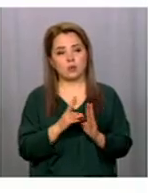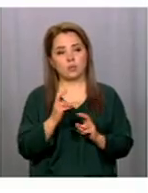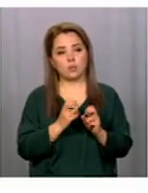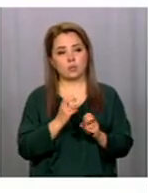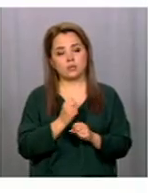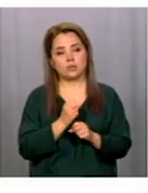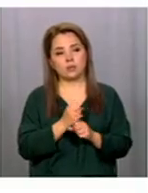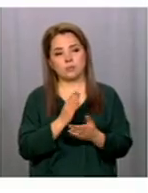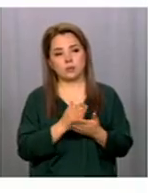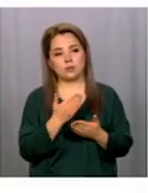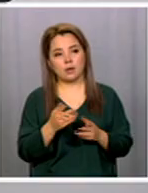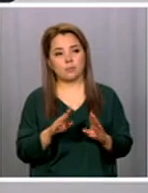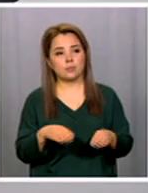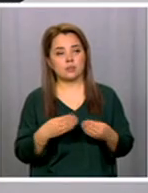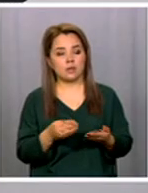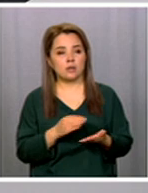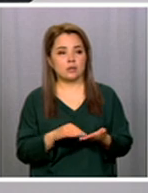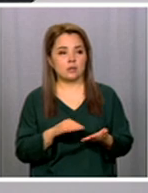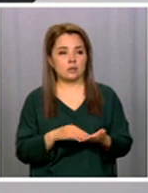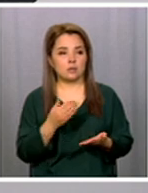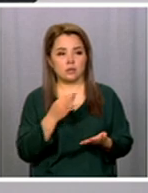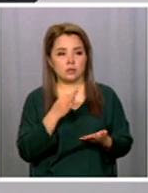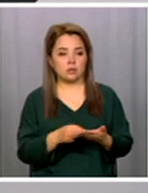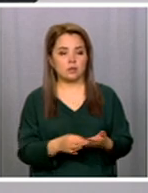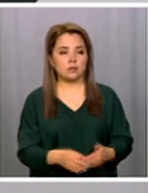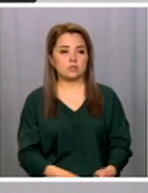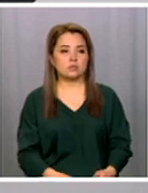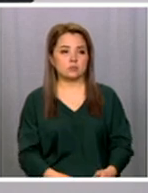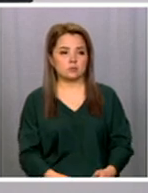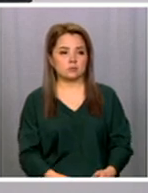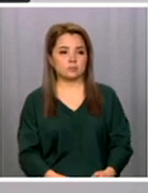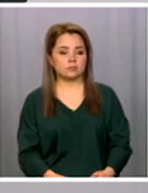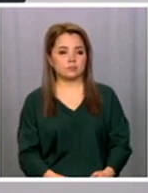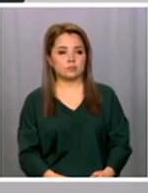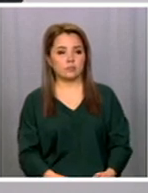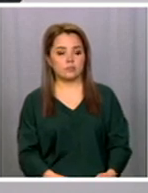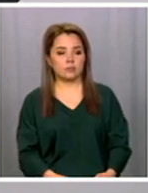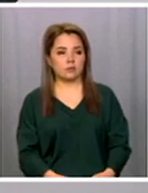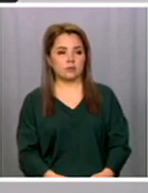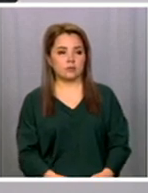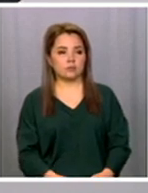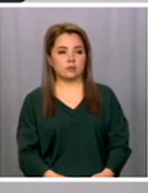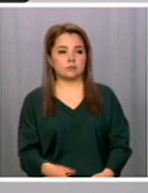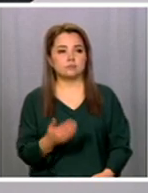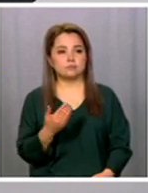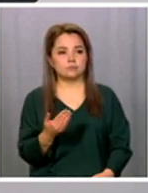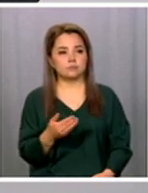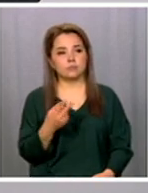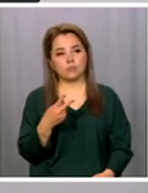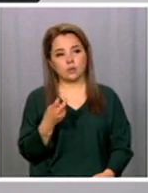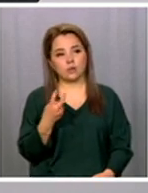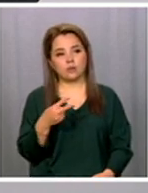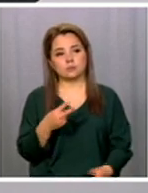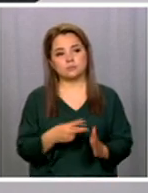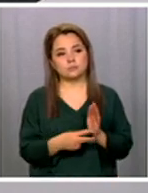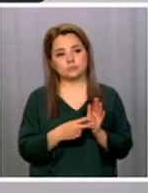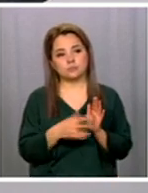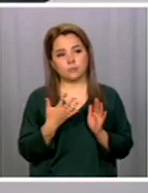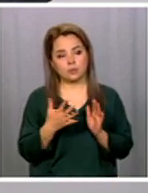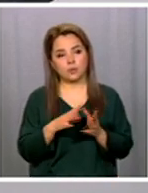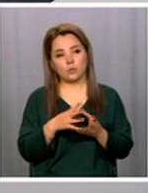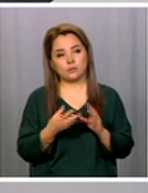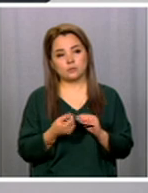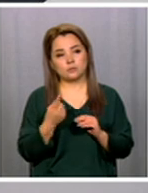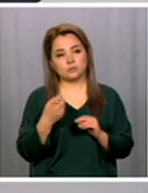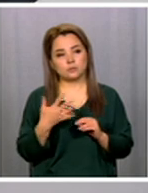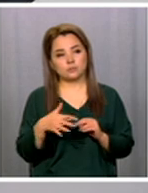өндіріледі? Берілген жазайық. H биіктік 275 метрге тең, көлемі 155 метр кубқа